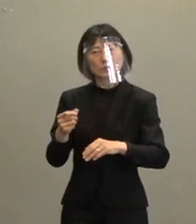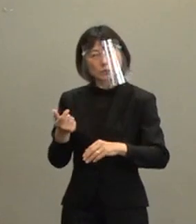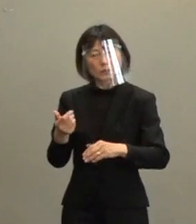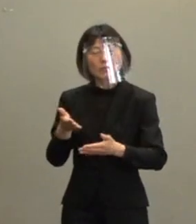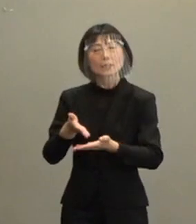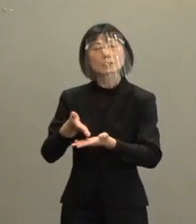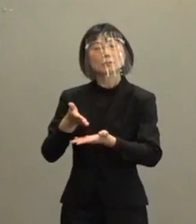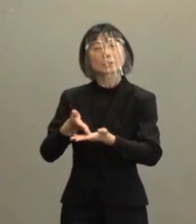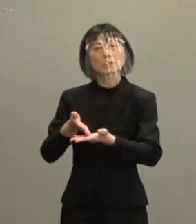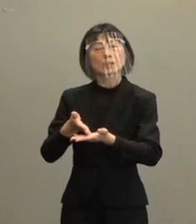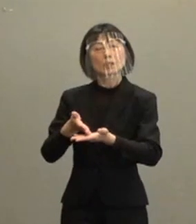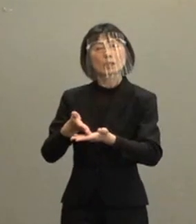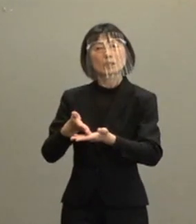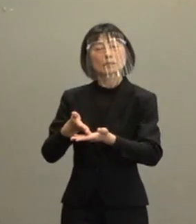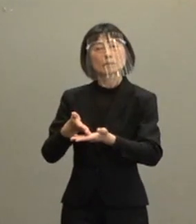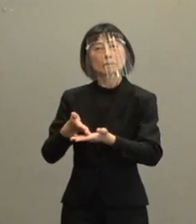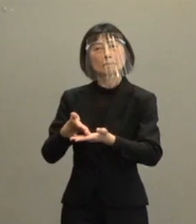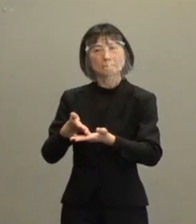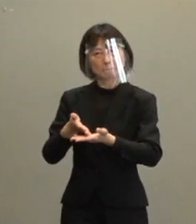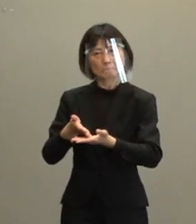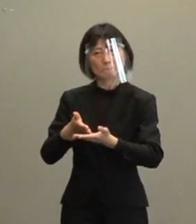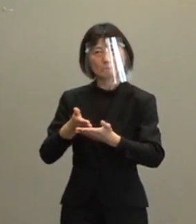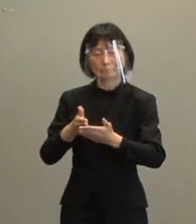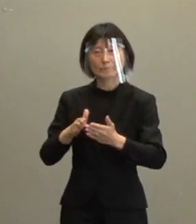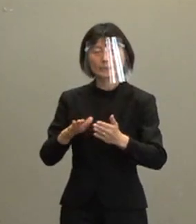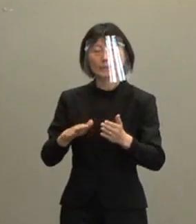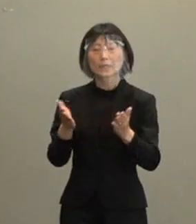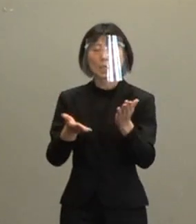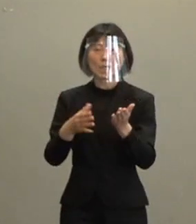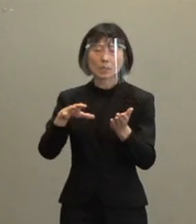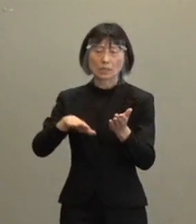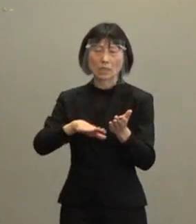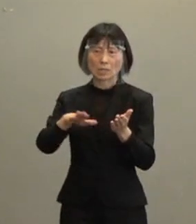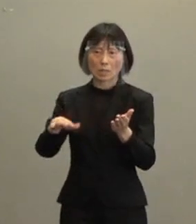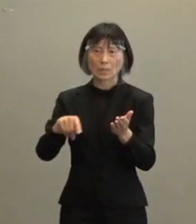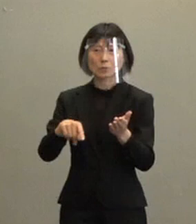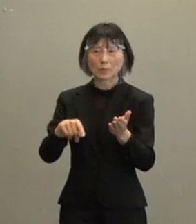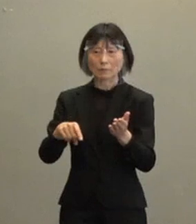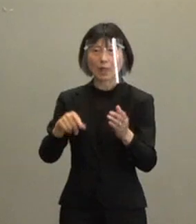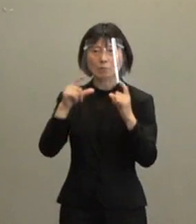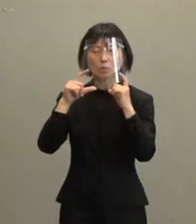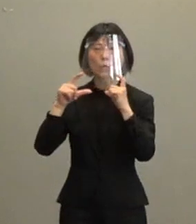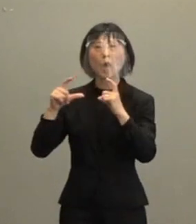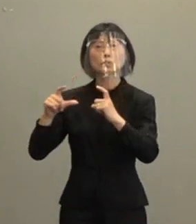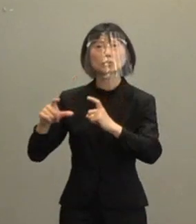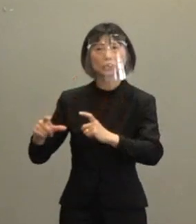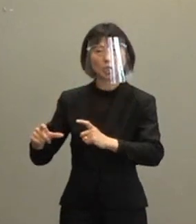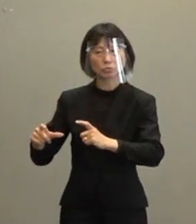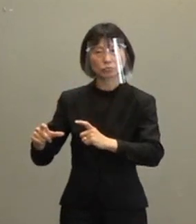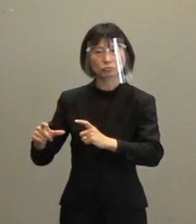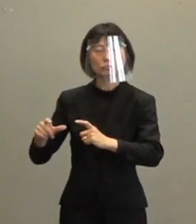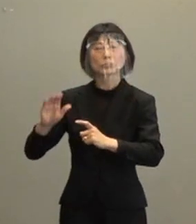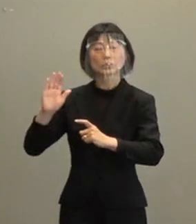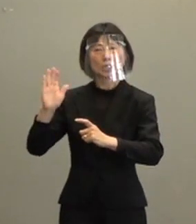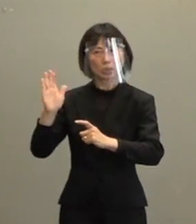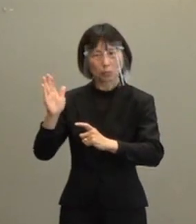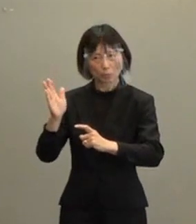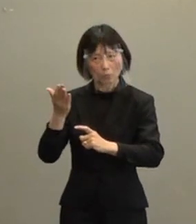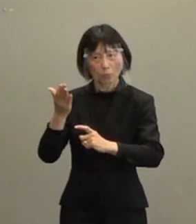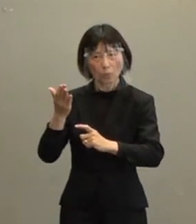し上げた通り、園庭などではマスクを外しているにもかかわら